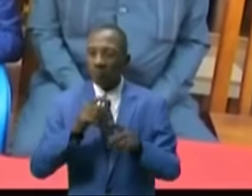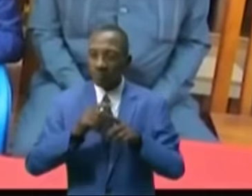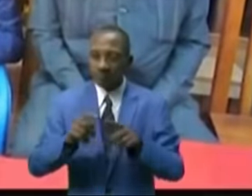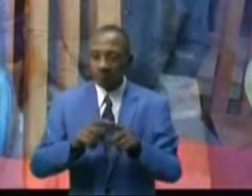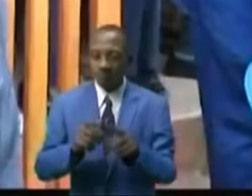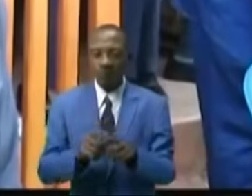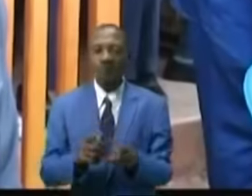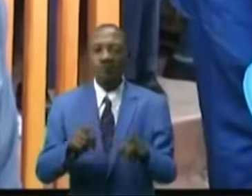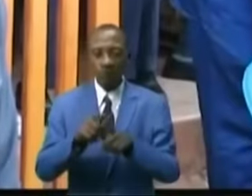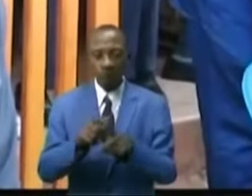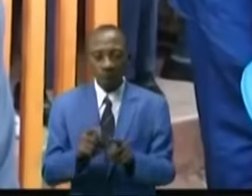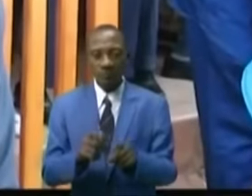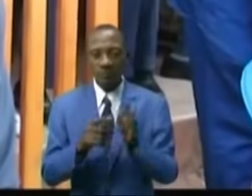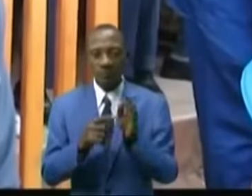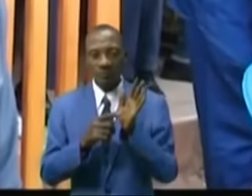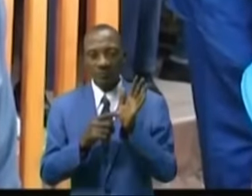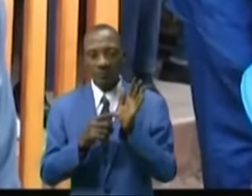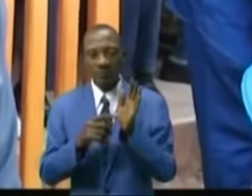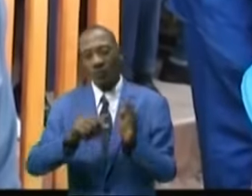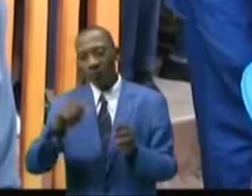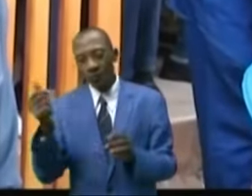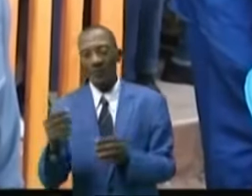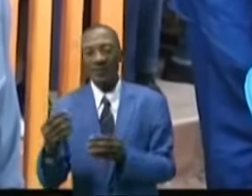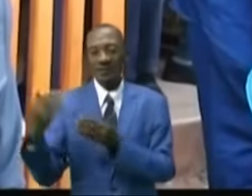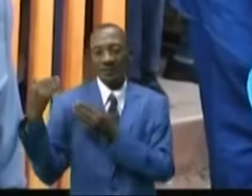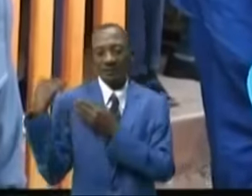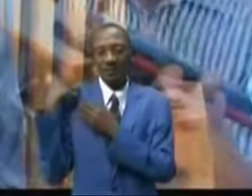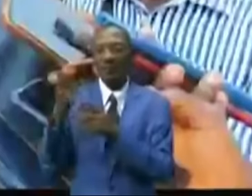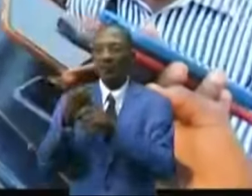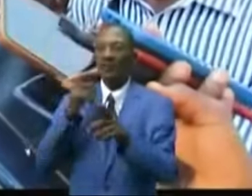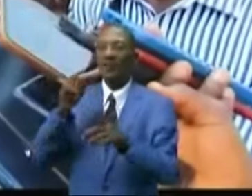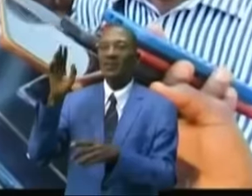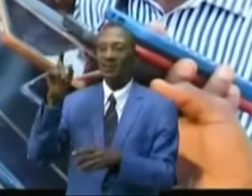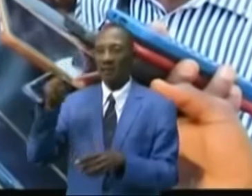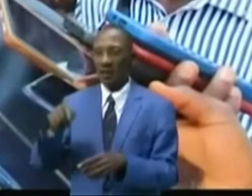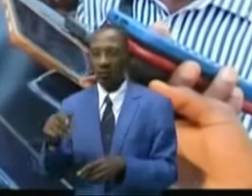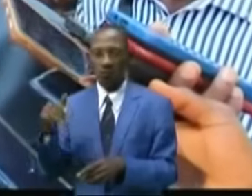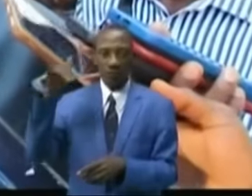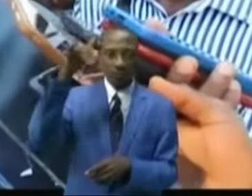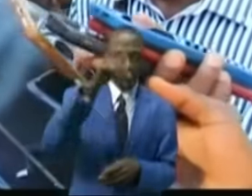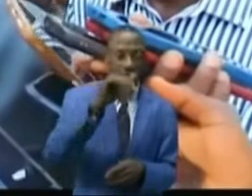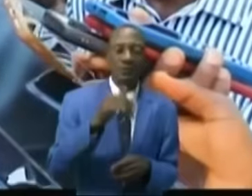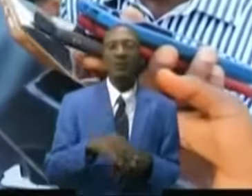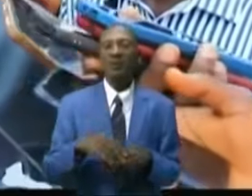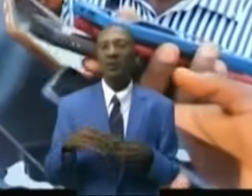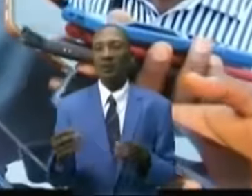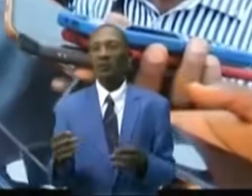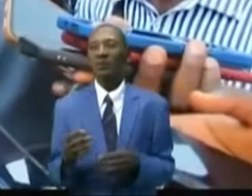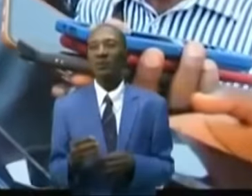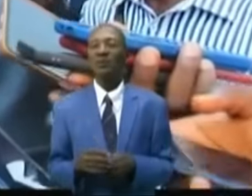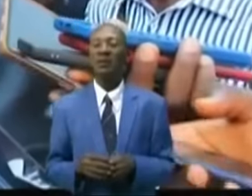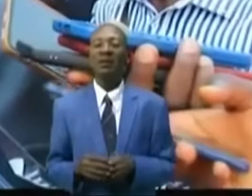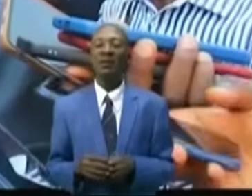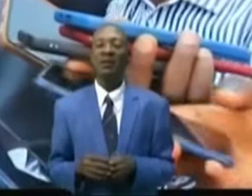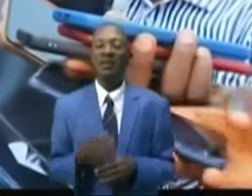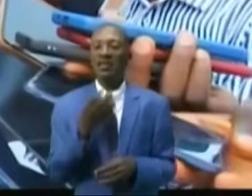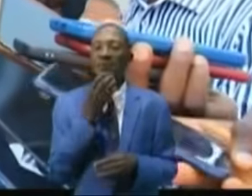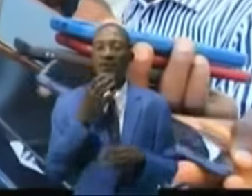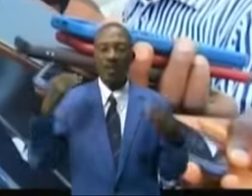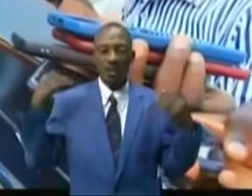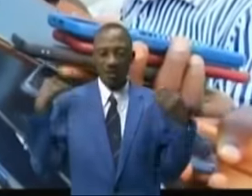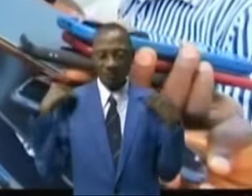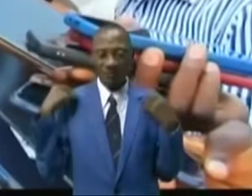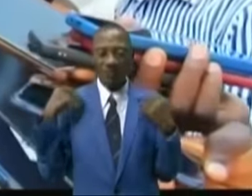Kinshasa. Christian Ilanga Wanda, prophète de Kasaï 1, donne ici les nombres des candidats finalistes des